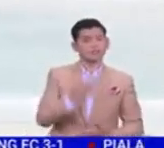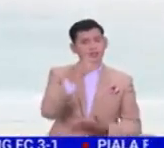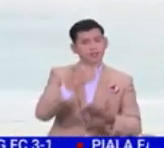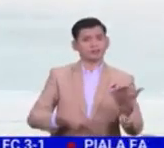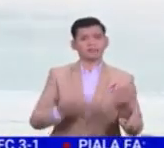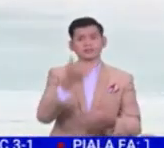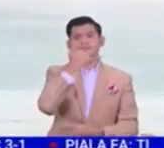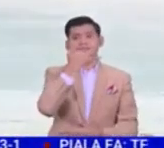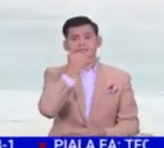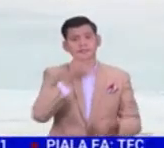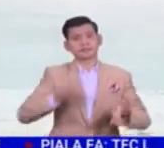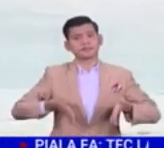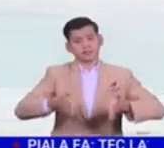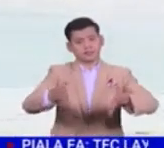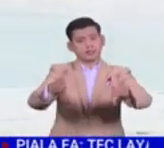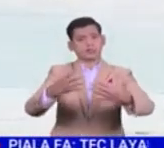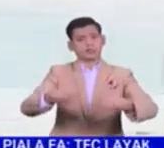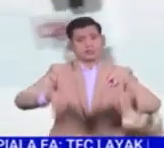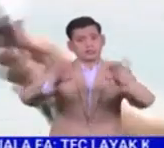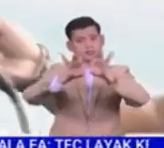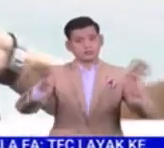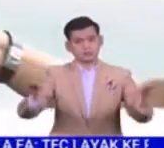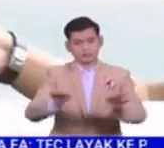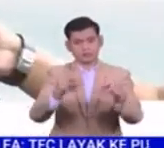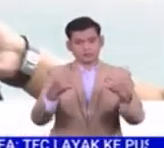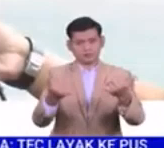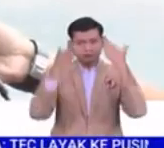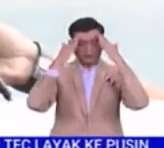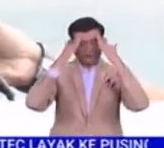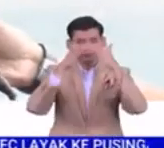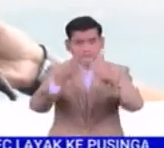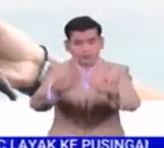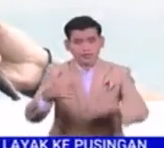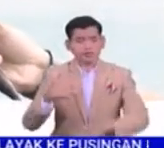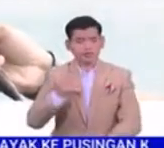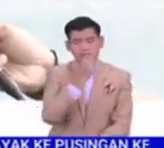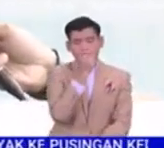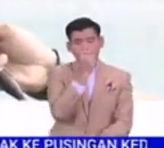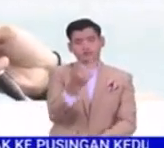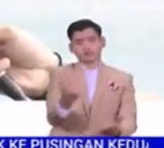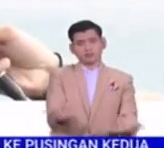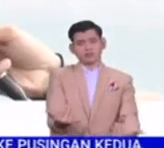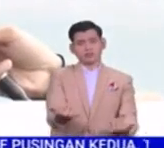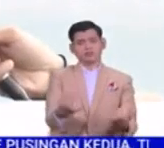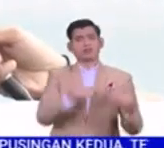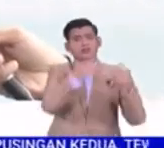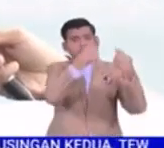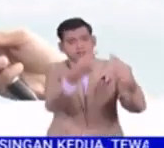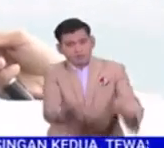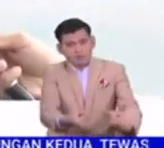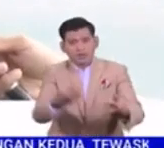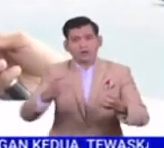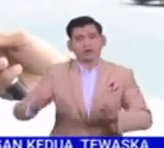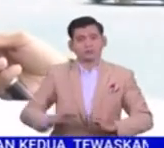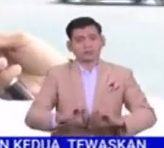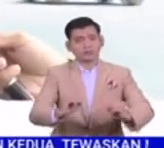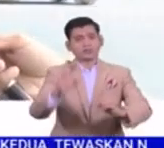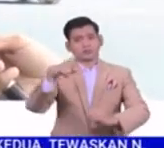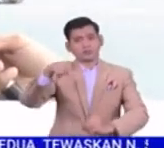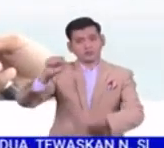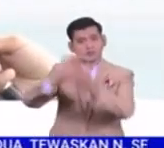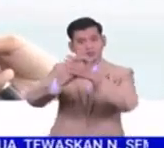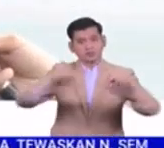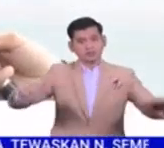antara kesalahan trafik utama yang diberikan perhatian sekarang? Apa yang kita dapat lihat dalam sejak pelancaran op selamat, kita